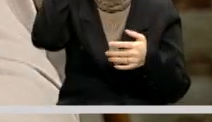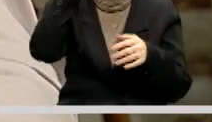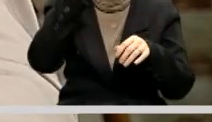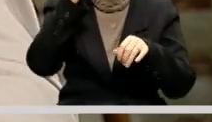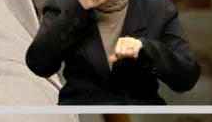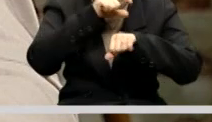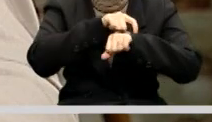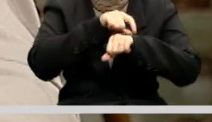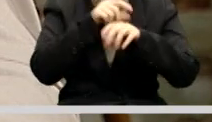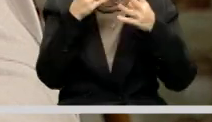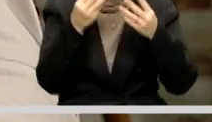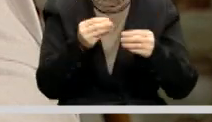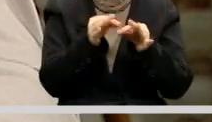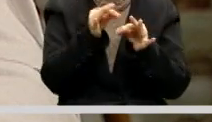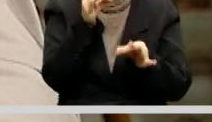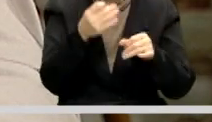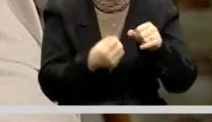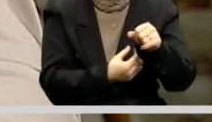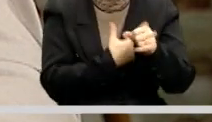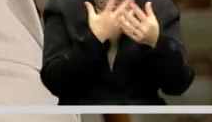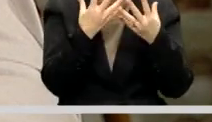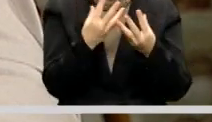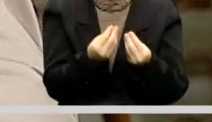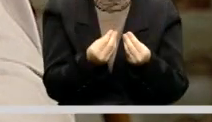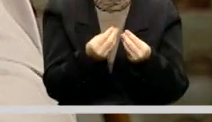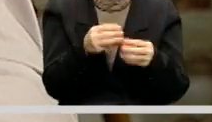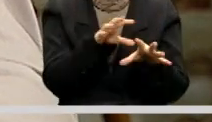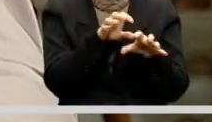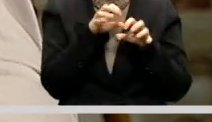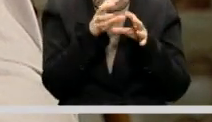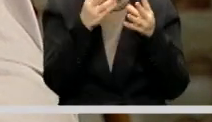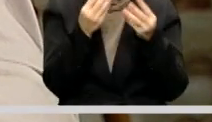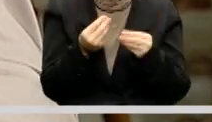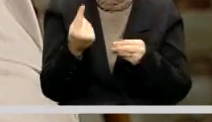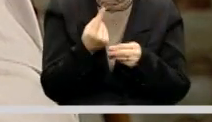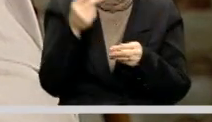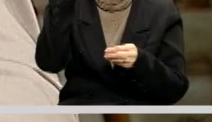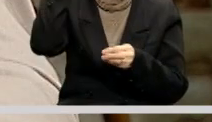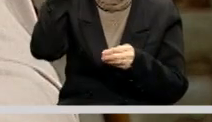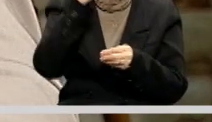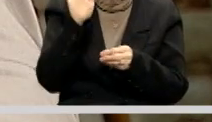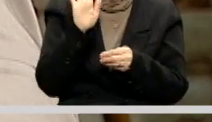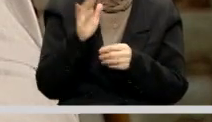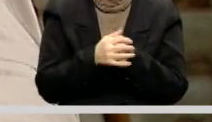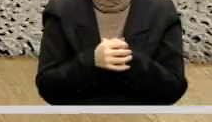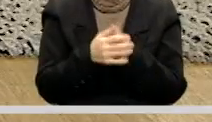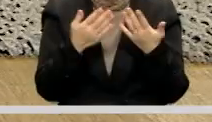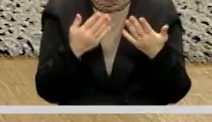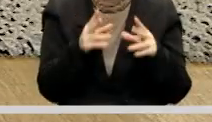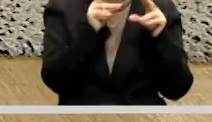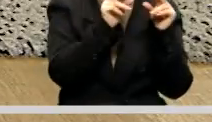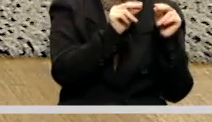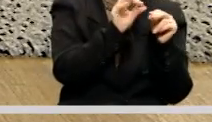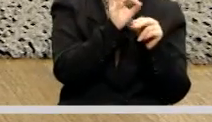tepkilerle aldıkları bilgileri uzun yıllar boyunca bu hastalar unutmuyorlar. Peki uykusuzluk dediğimiz